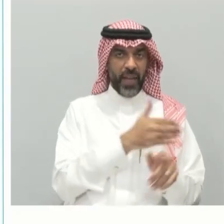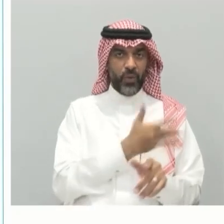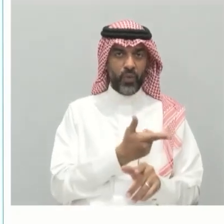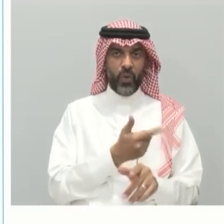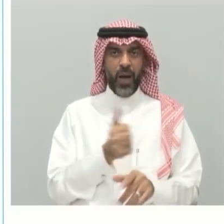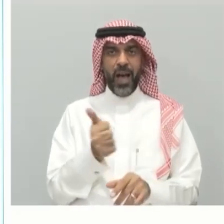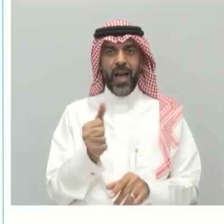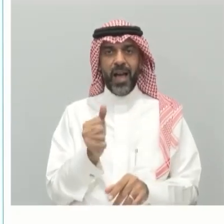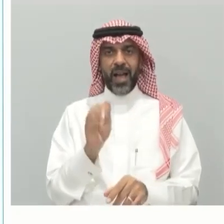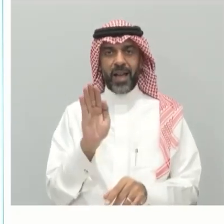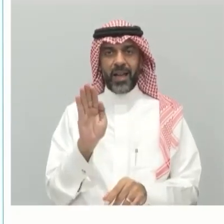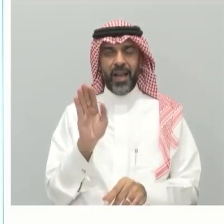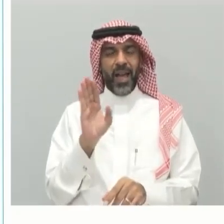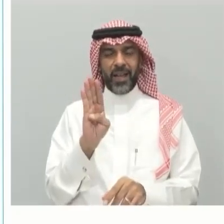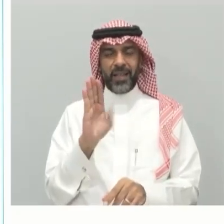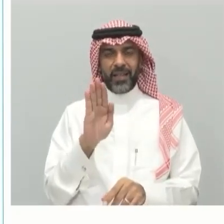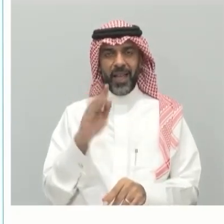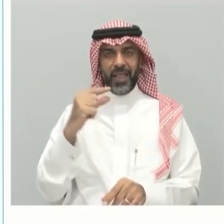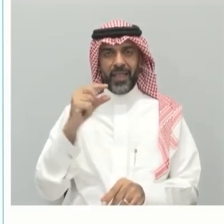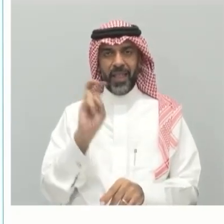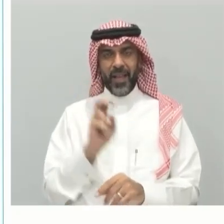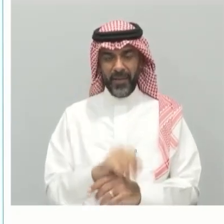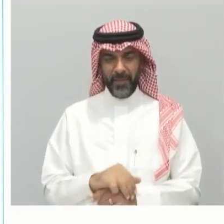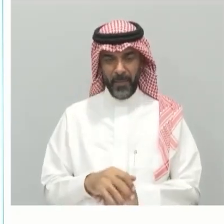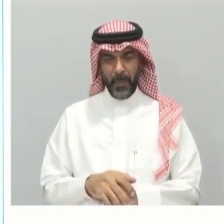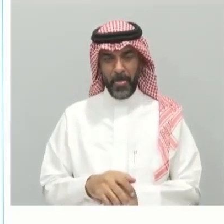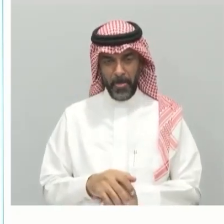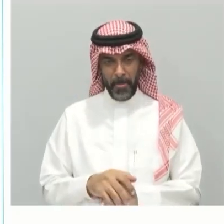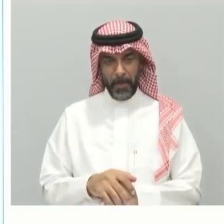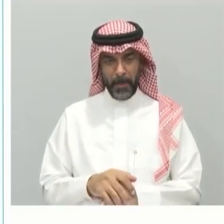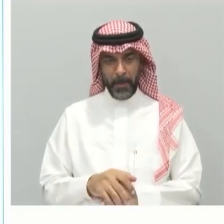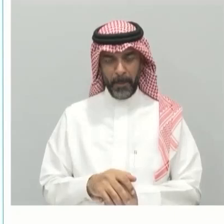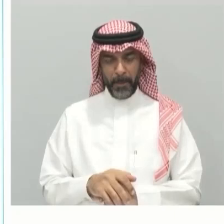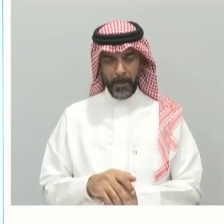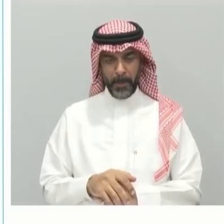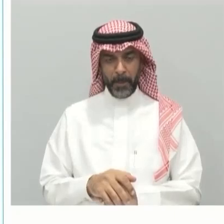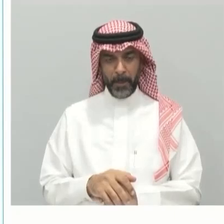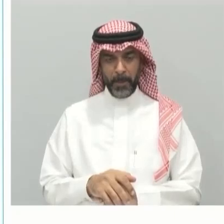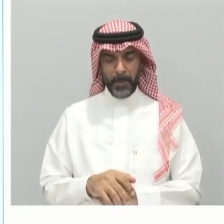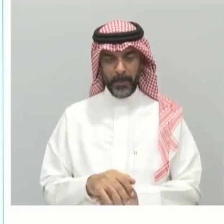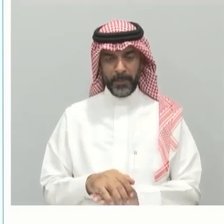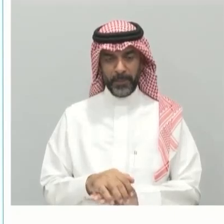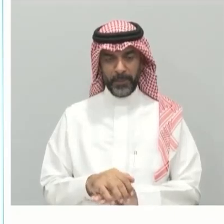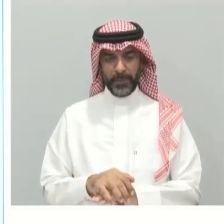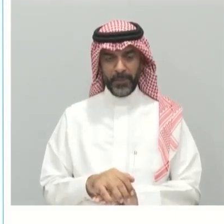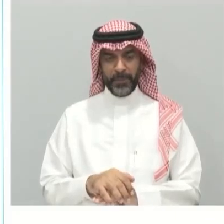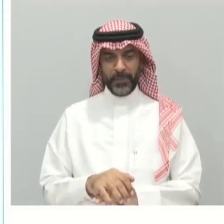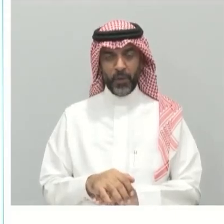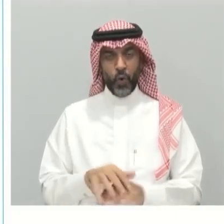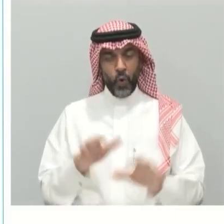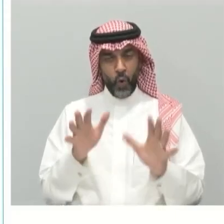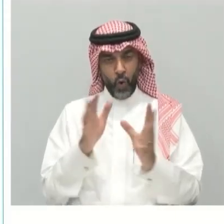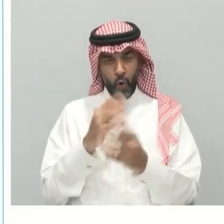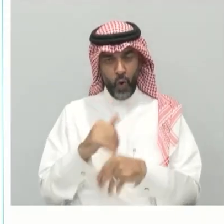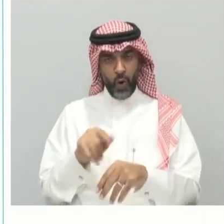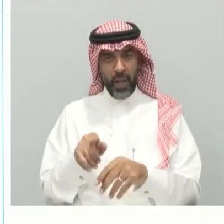احنا ذكرنا بانه فكره الخلايا الجلفانيه انها تعتمد على الاكسده او تفاعل الاكسده وتفاعل الاختزال كل تفاعل